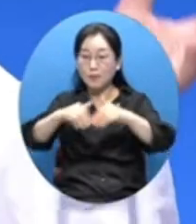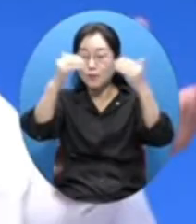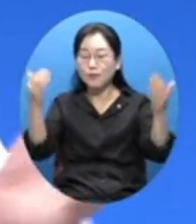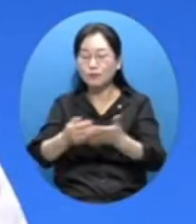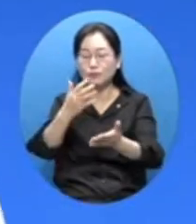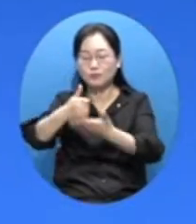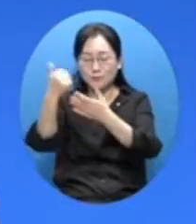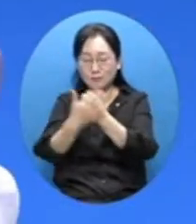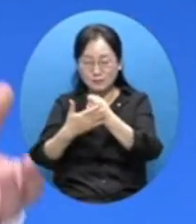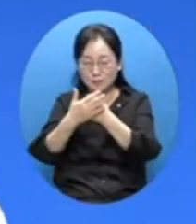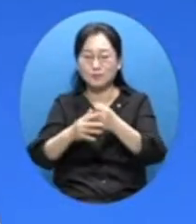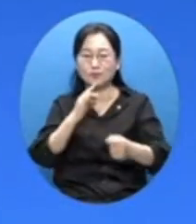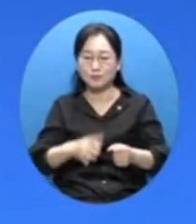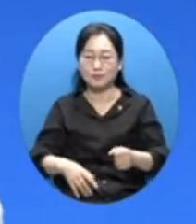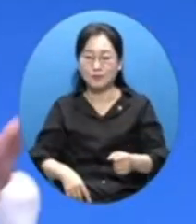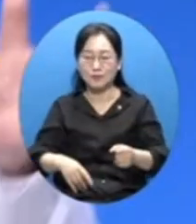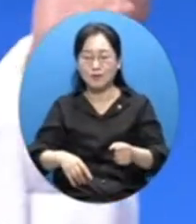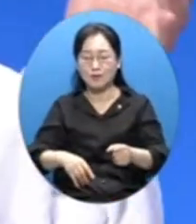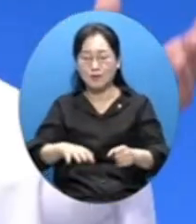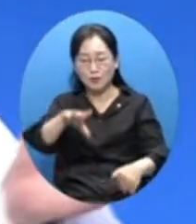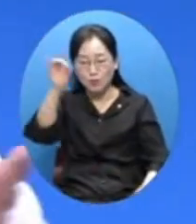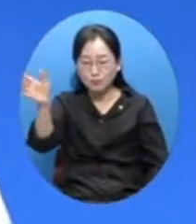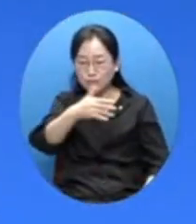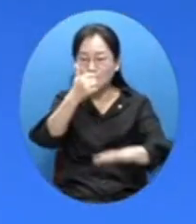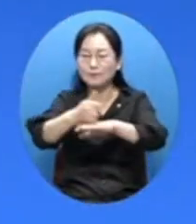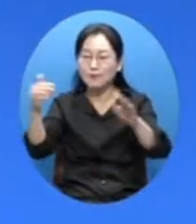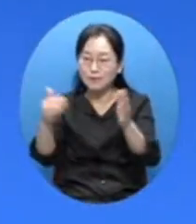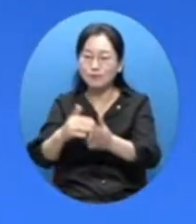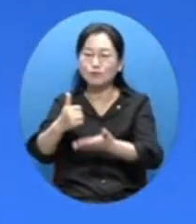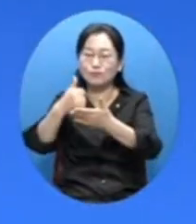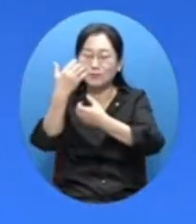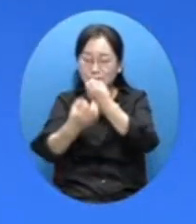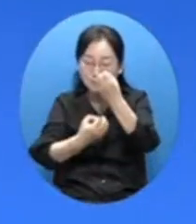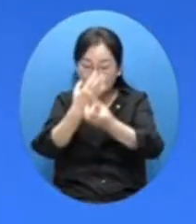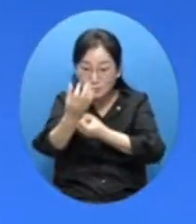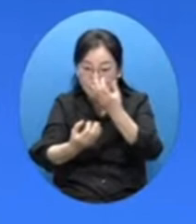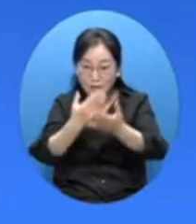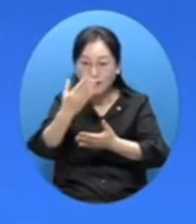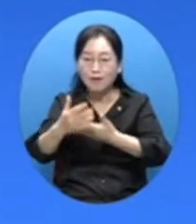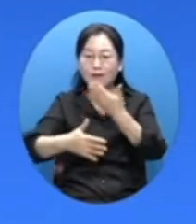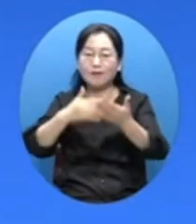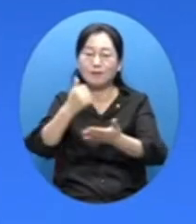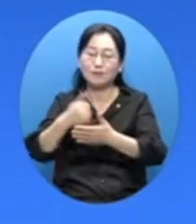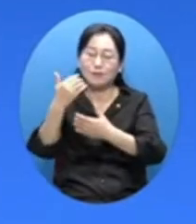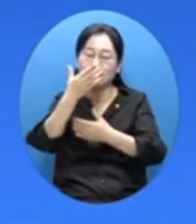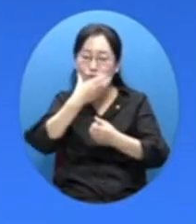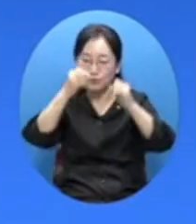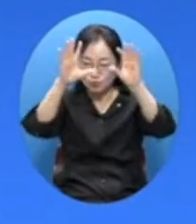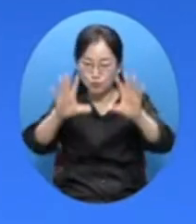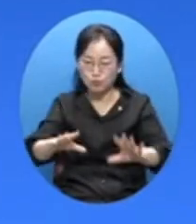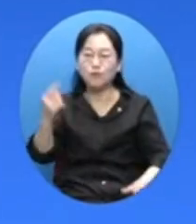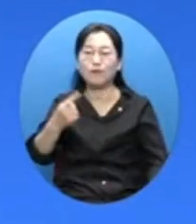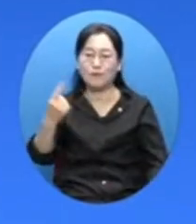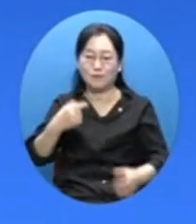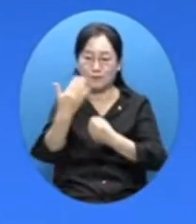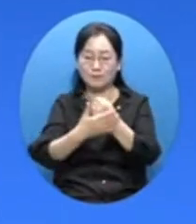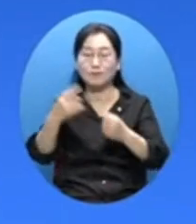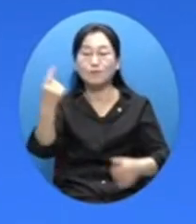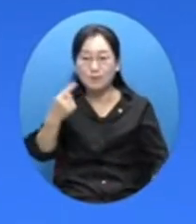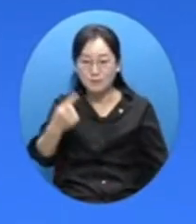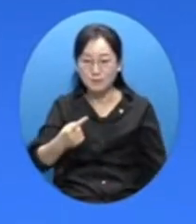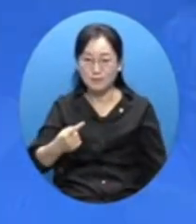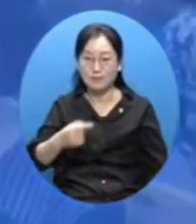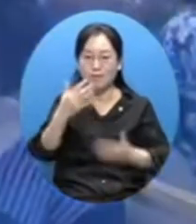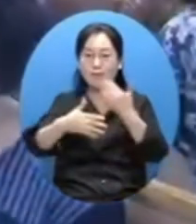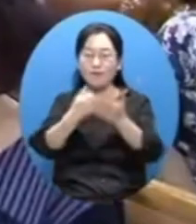주님의 은혜입니다. 첫째부터 마지막까지 다 주님의 은혜입니다. 고백할 때 하나님의 축복이 임하는 것입니다. 하나님의 은혜가 나타나는 것입니다.